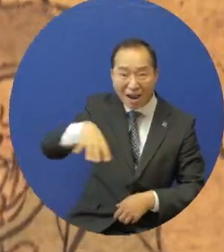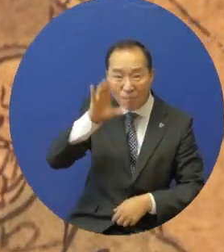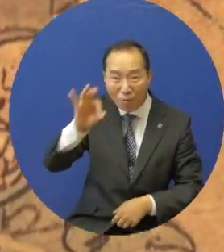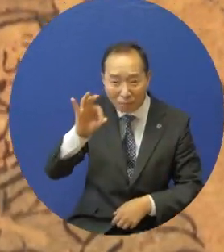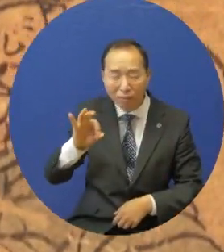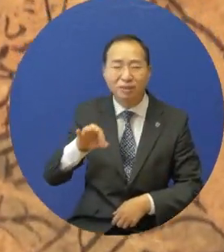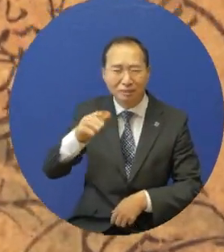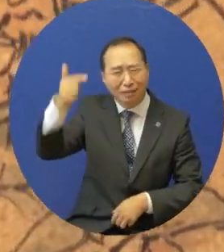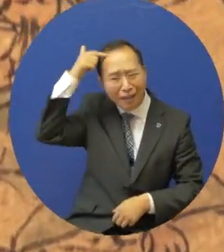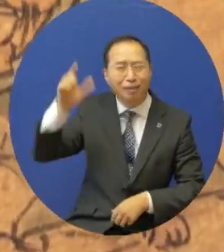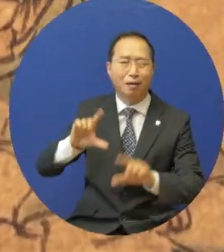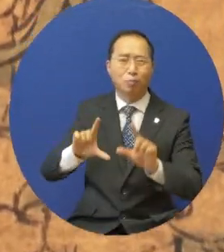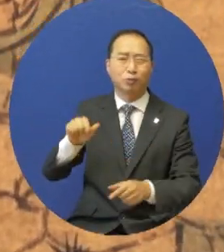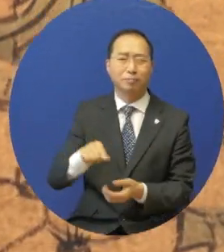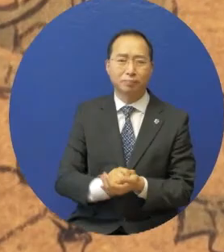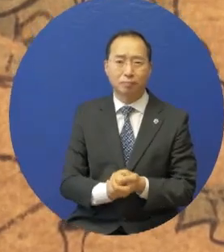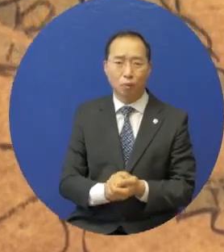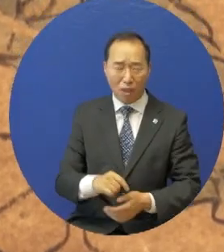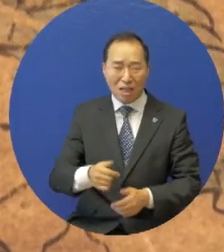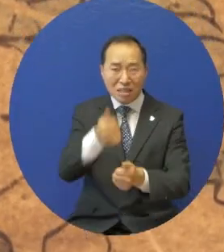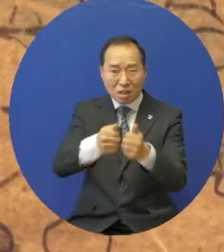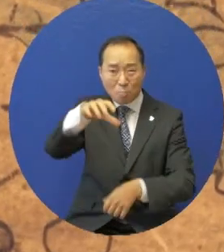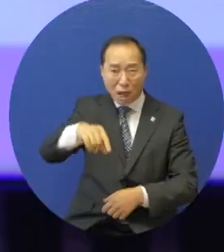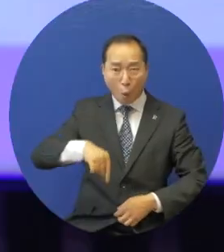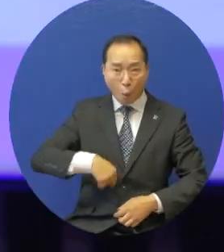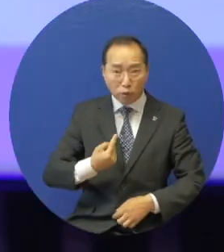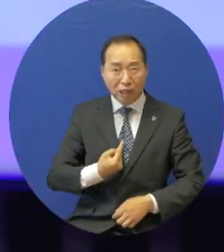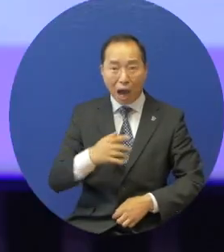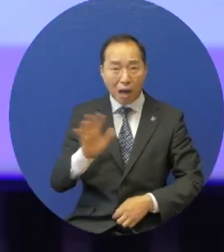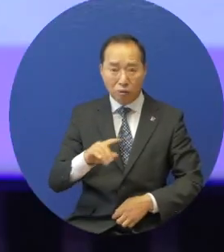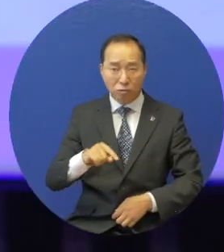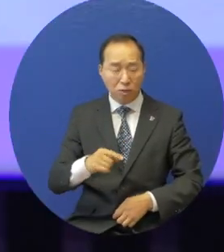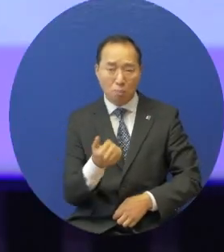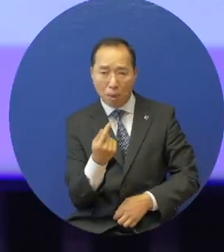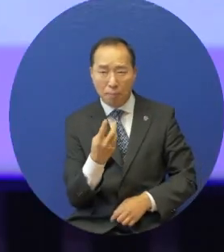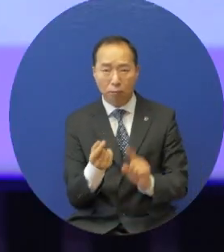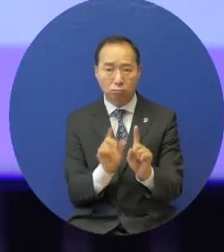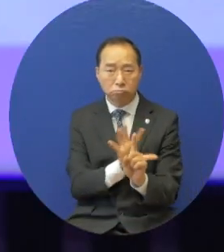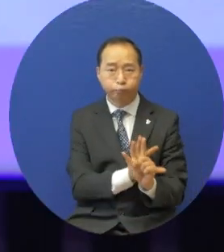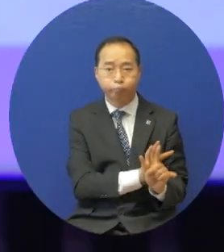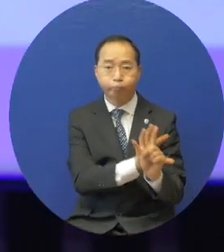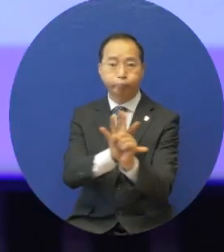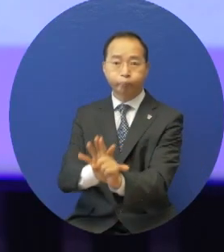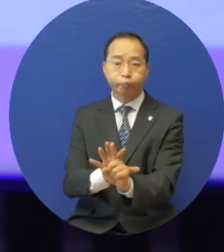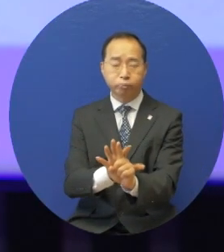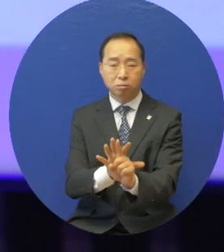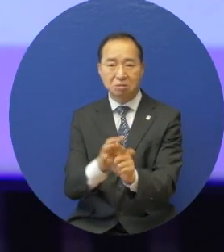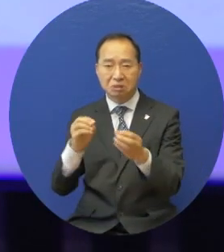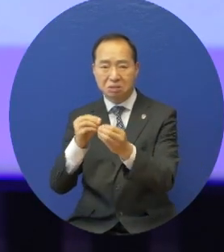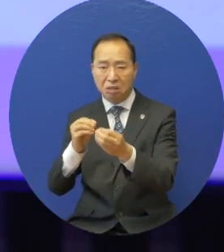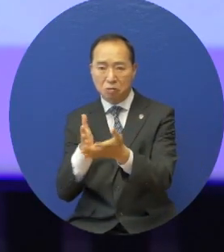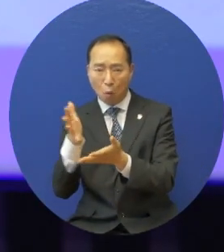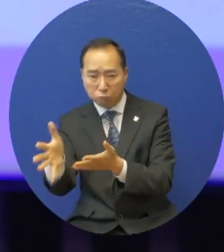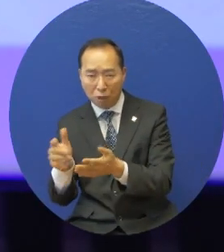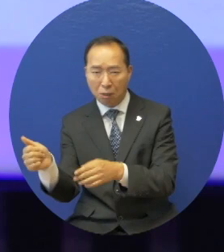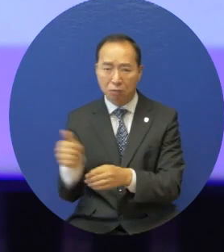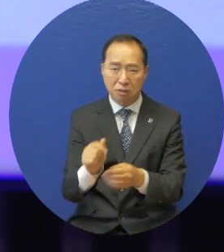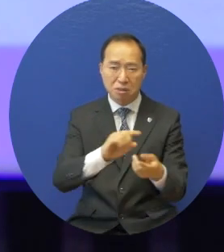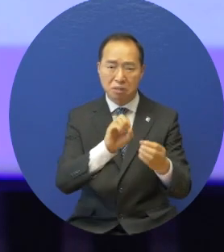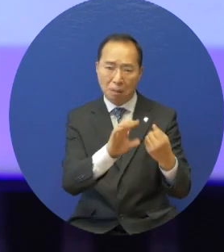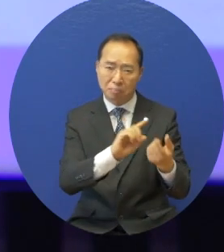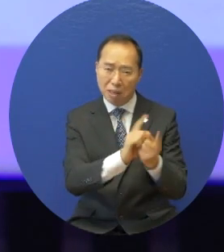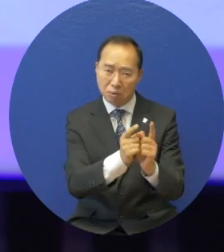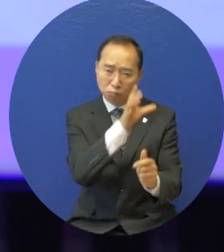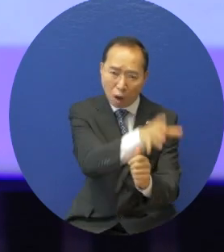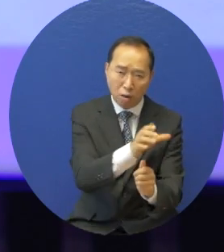혼자 들어간 경우는 드물어요. 특히 경제적으로 여유 있는 사람들 같은 경우는 뭐하러 혼자 갑니까? 글씨 써주는 전문가도 데리고 가고요. 답시 대신